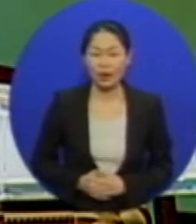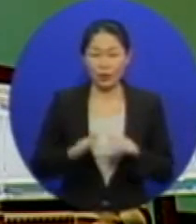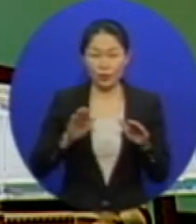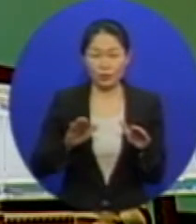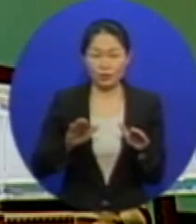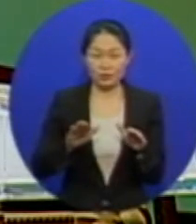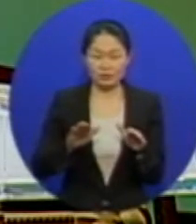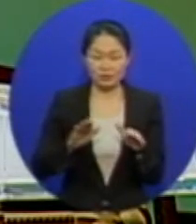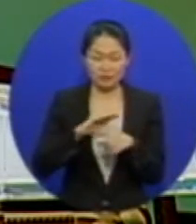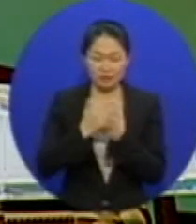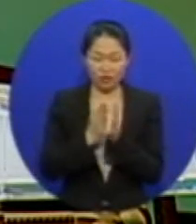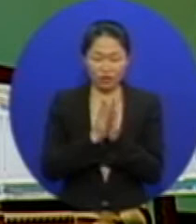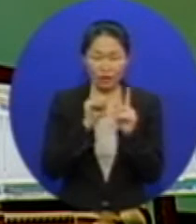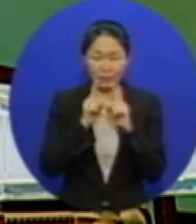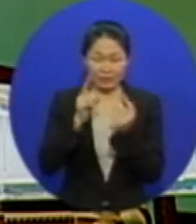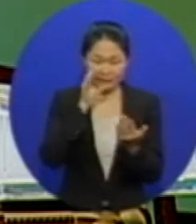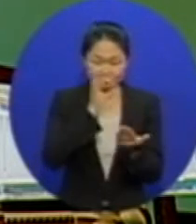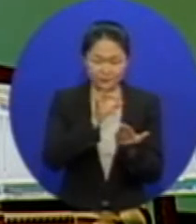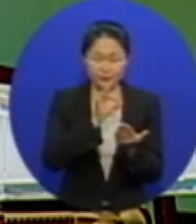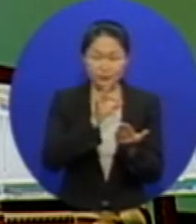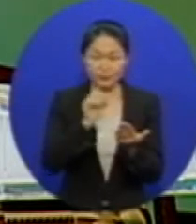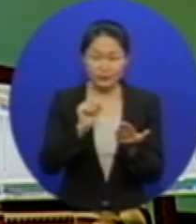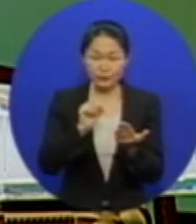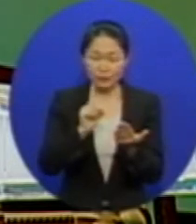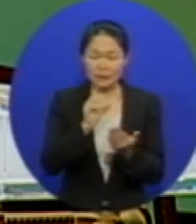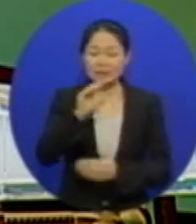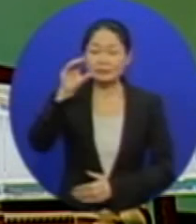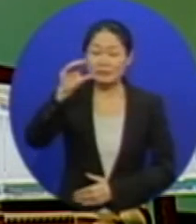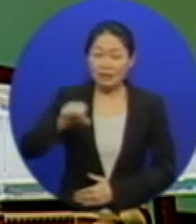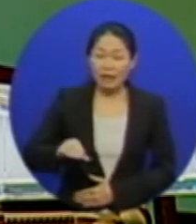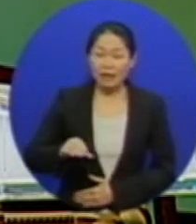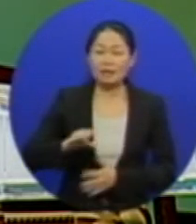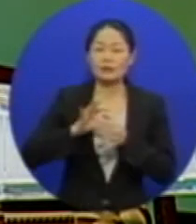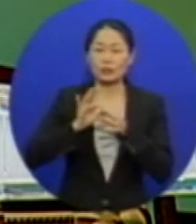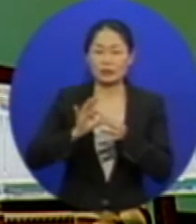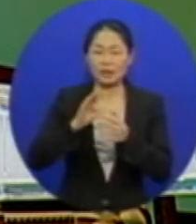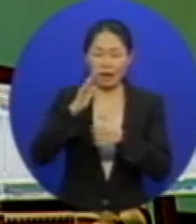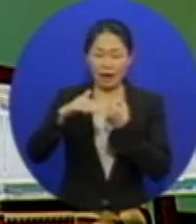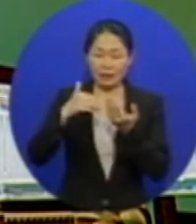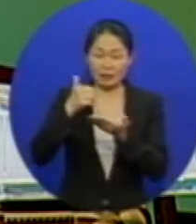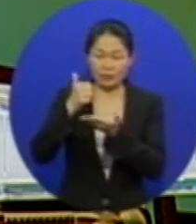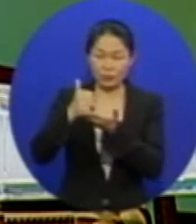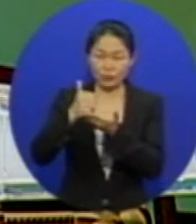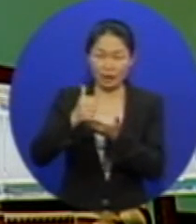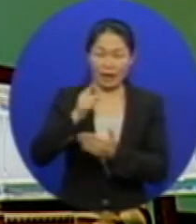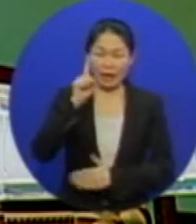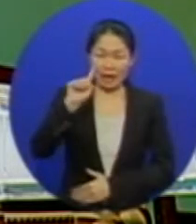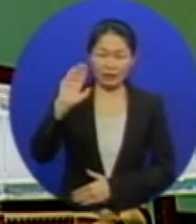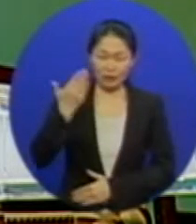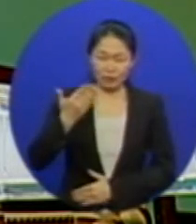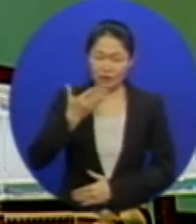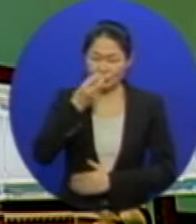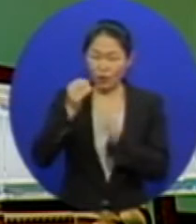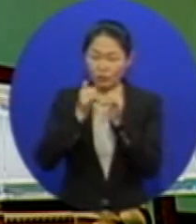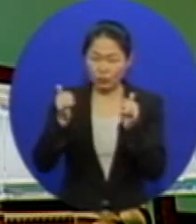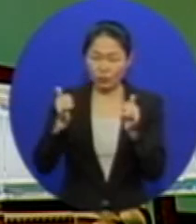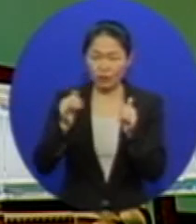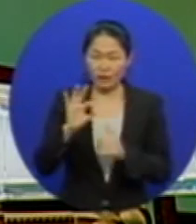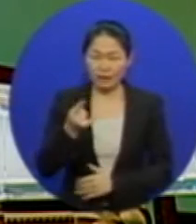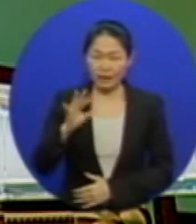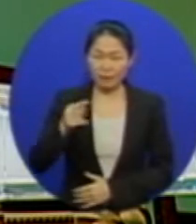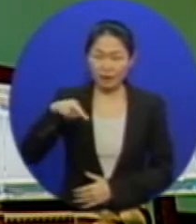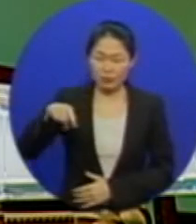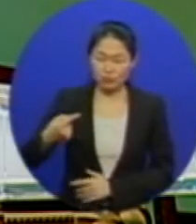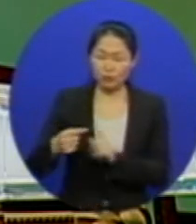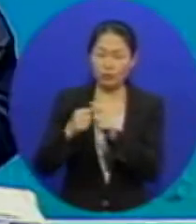오늘 본문의 말씀은 십자가 에 의해서 하나님과 하나가 된 성도들 에베소 교회의 교우들이